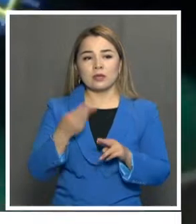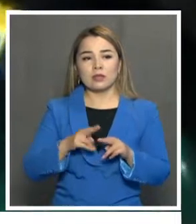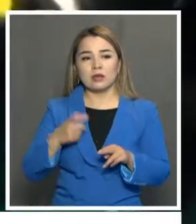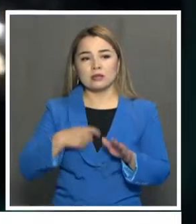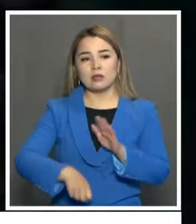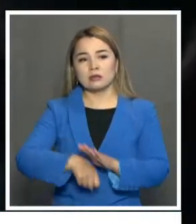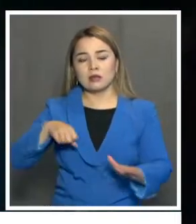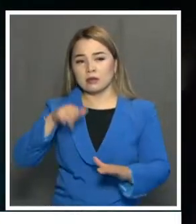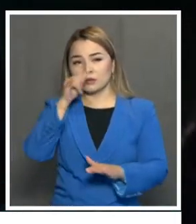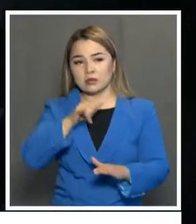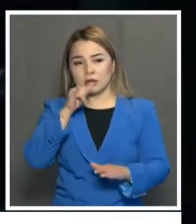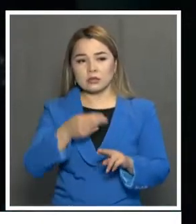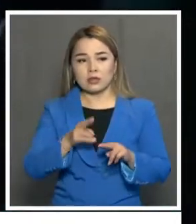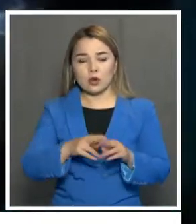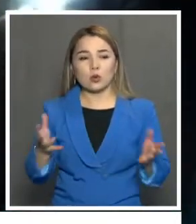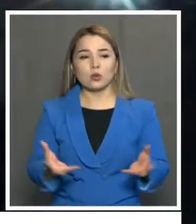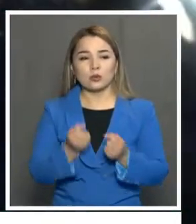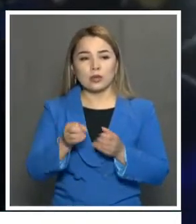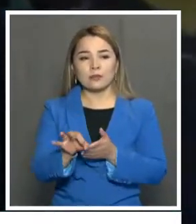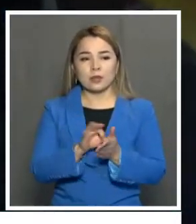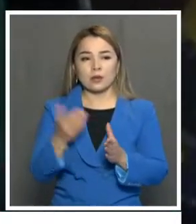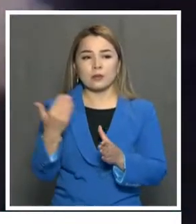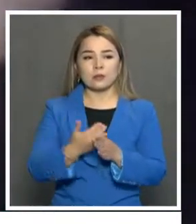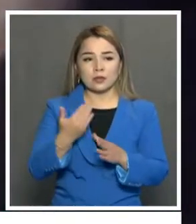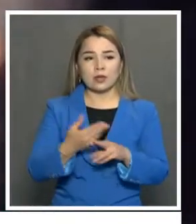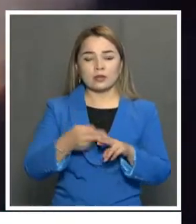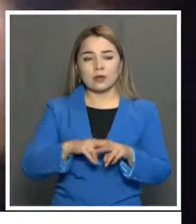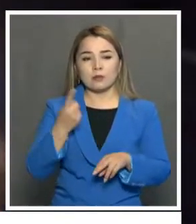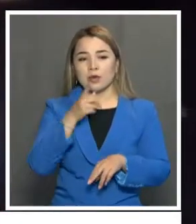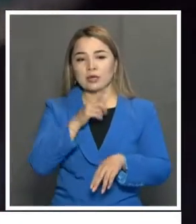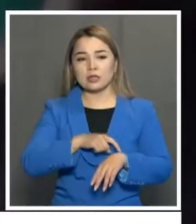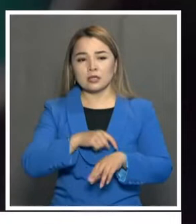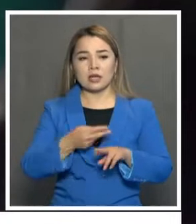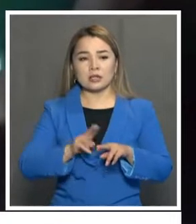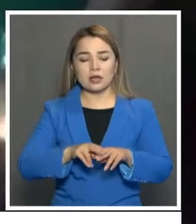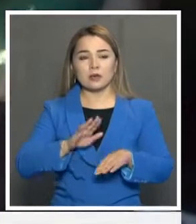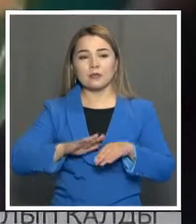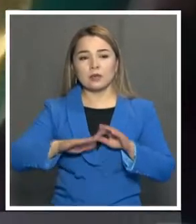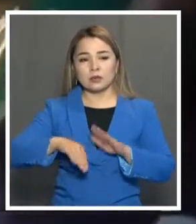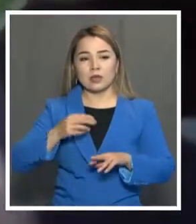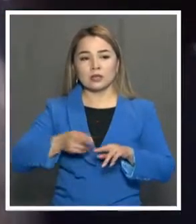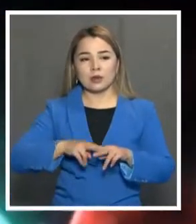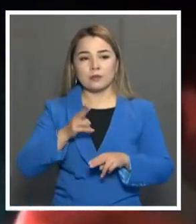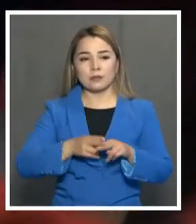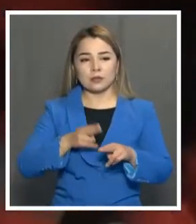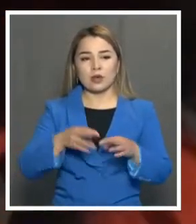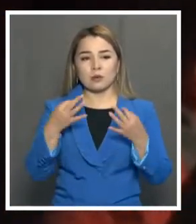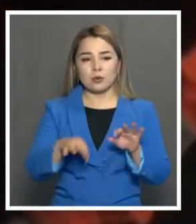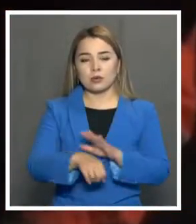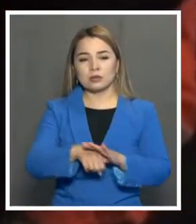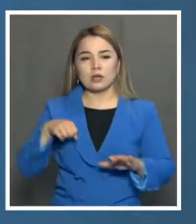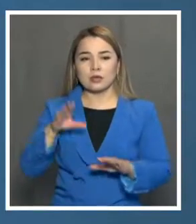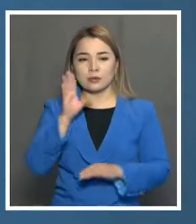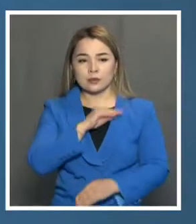бетінше шығару мүмкін болмаған. Бірақ құтқарушылардың жедел әрекетінің арқасында бір сағатқа жетпей баланың қолы еш жарақатсыз темірден босатылды.